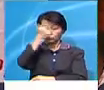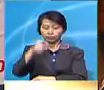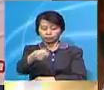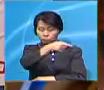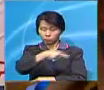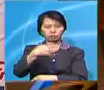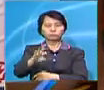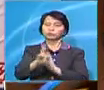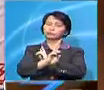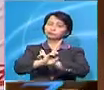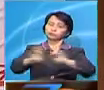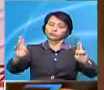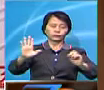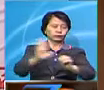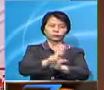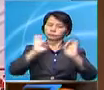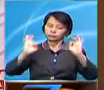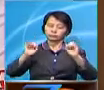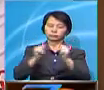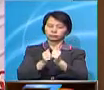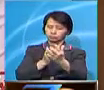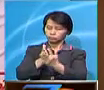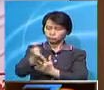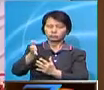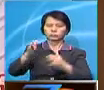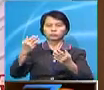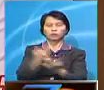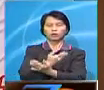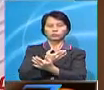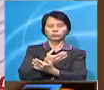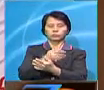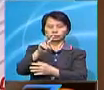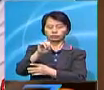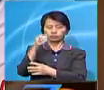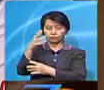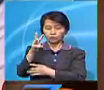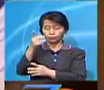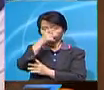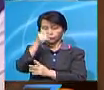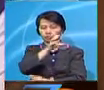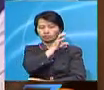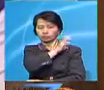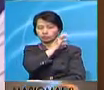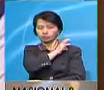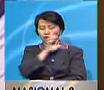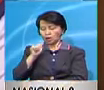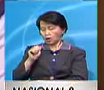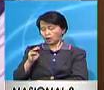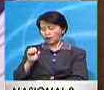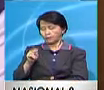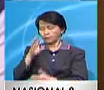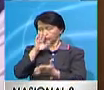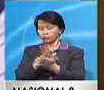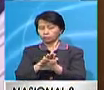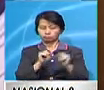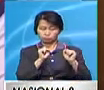mereka sudah bersedia sepenuhnya mengharungi musim baru 2016. Kerana jurulatih Muhammad Amin Rahim percaya